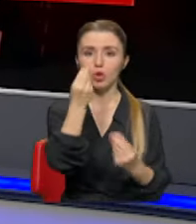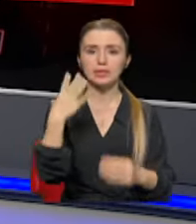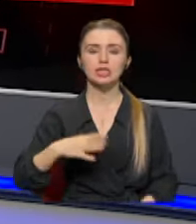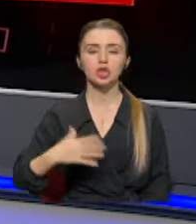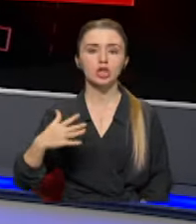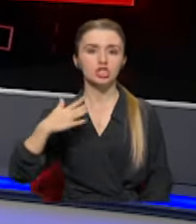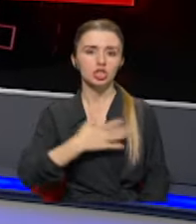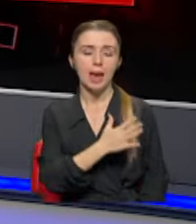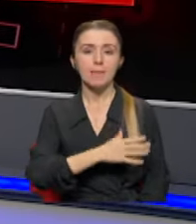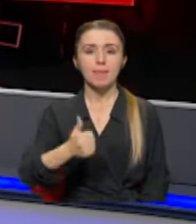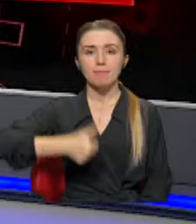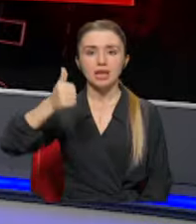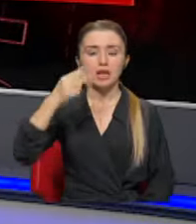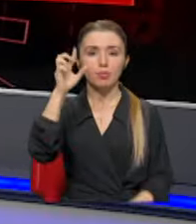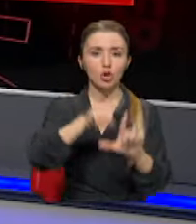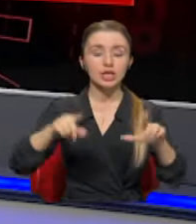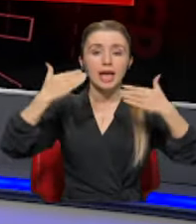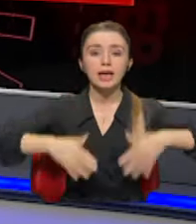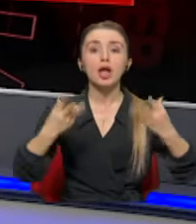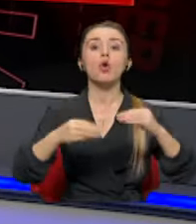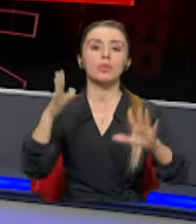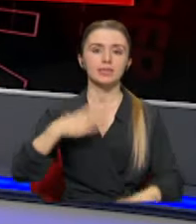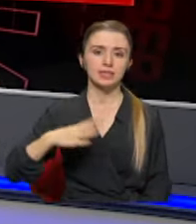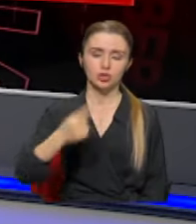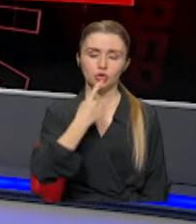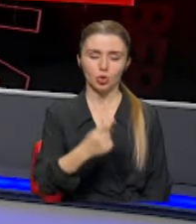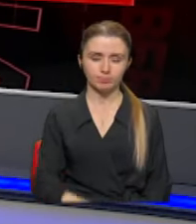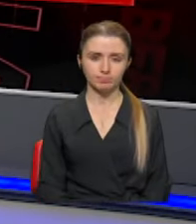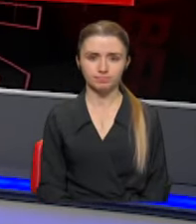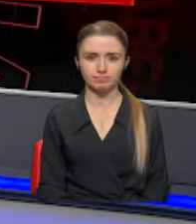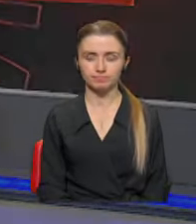CHP'li başkanların projelerine engel çıkarılmamasını istediğini söyledi.